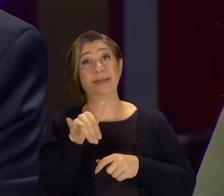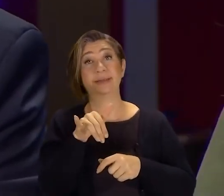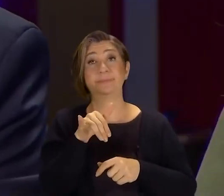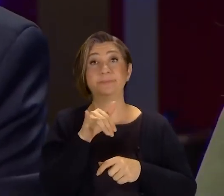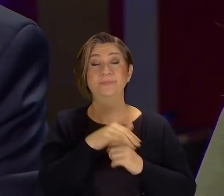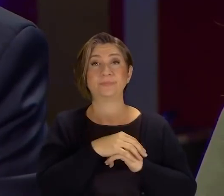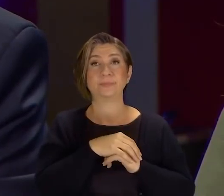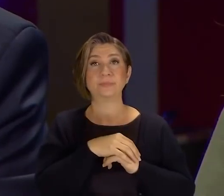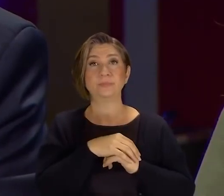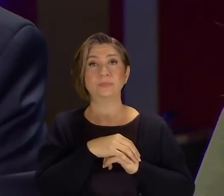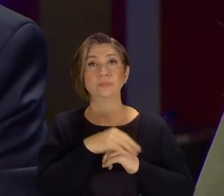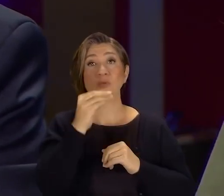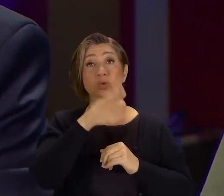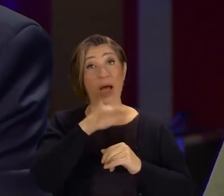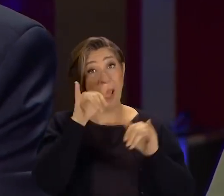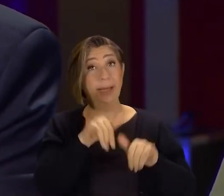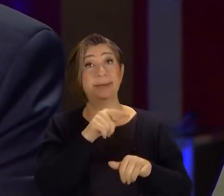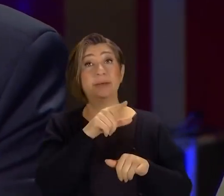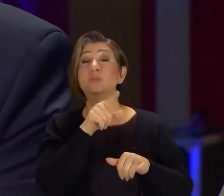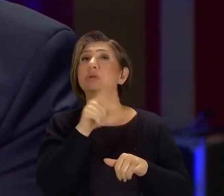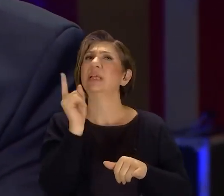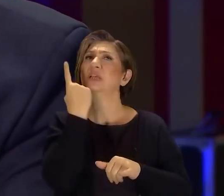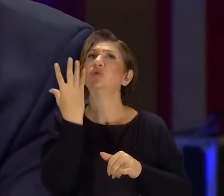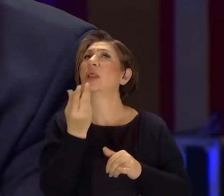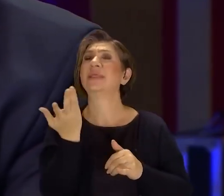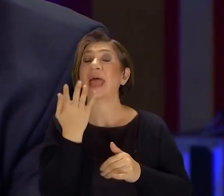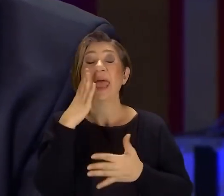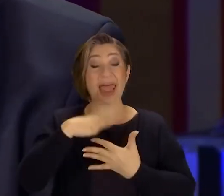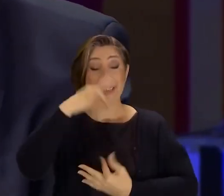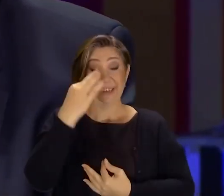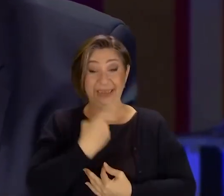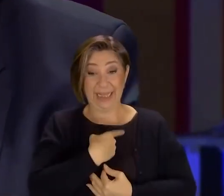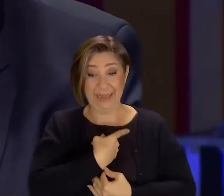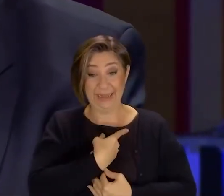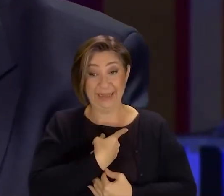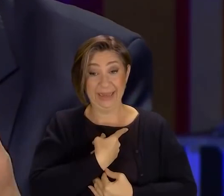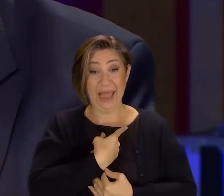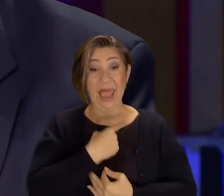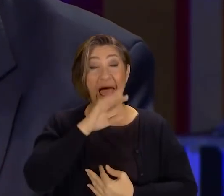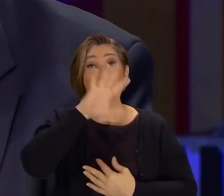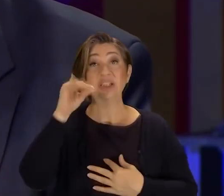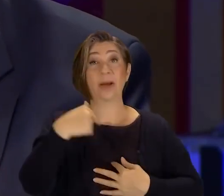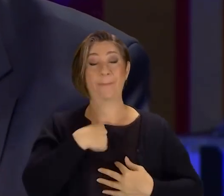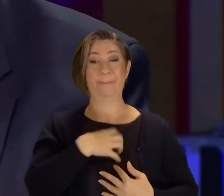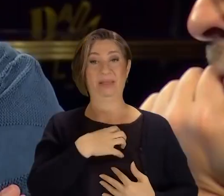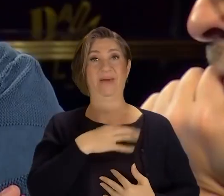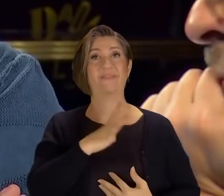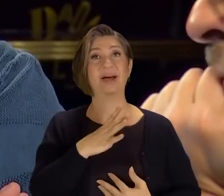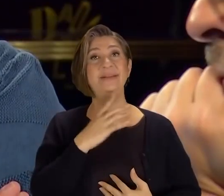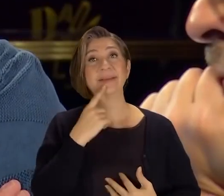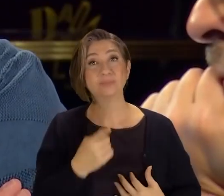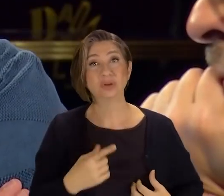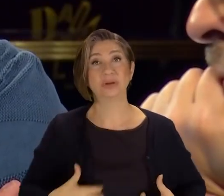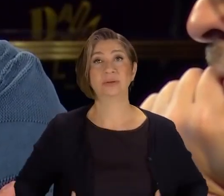şekilde. Çocuklar da aynı şekilde. Burada enteresan olan şu, insan her şeyi kendinde varsaymış.